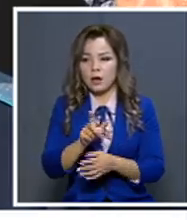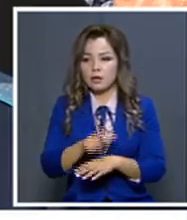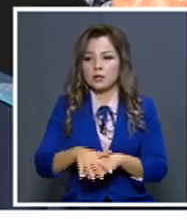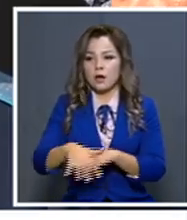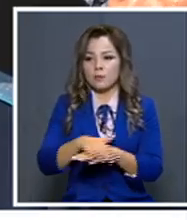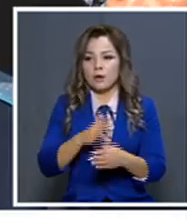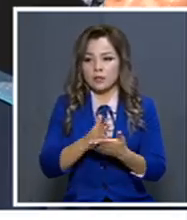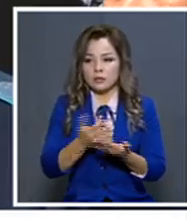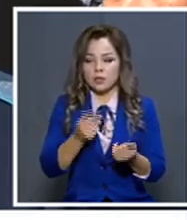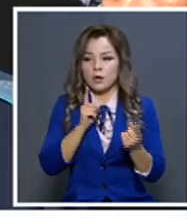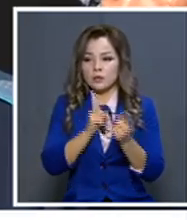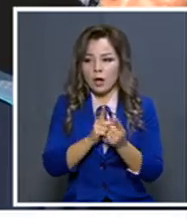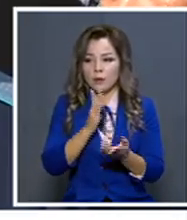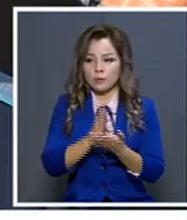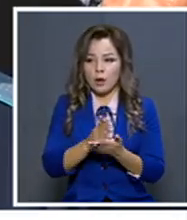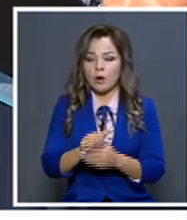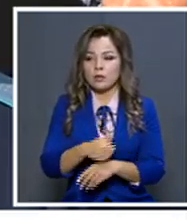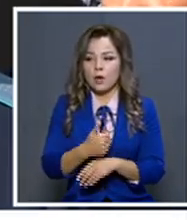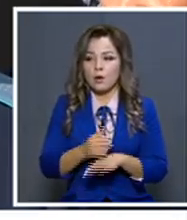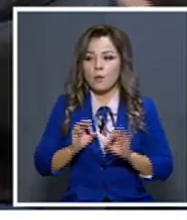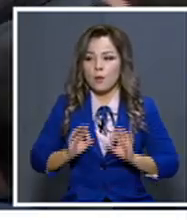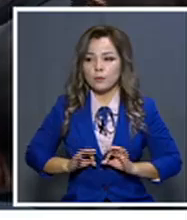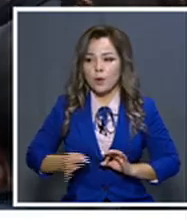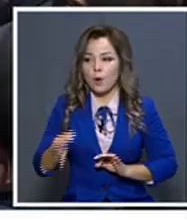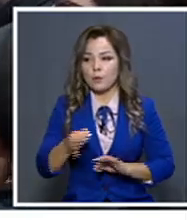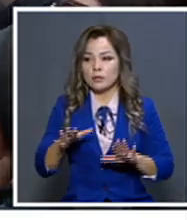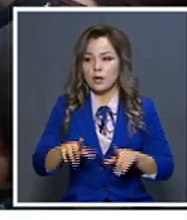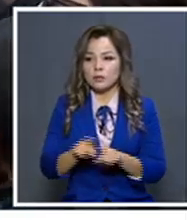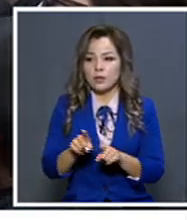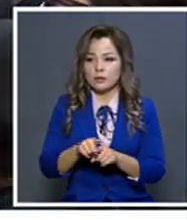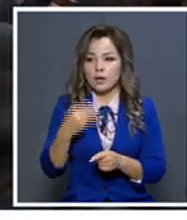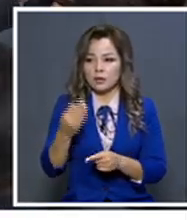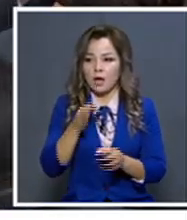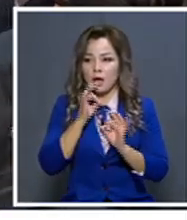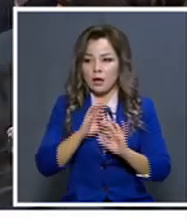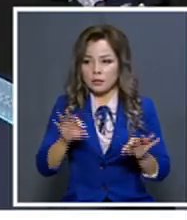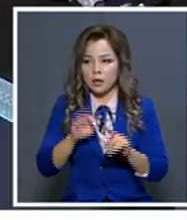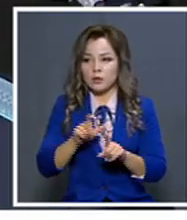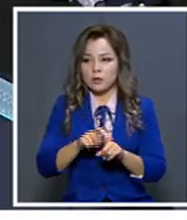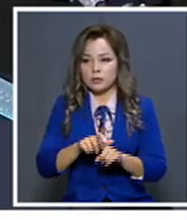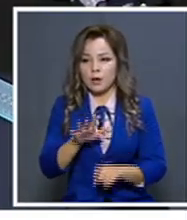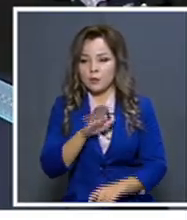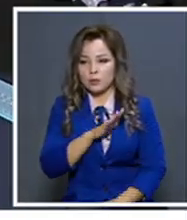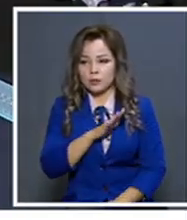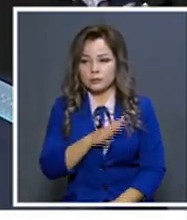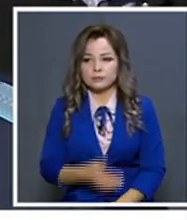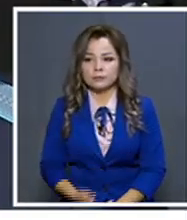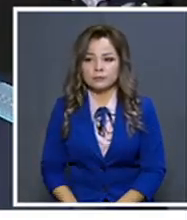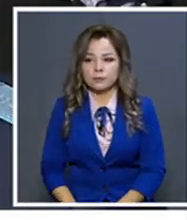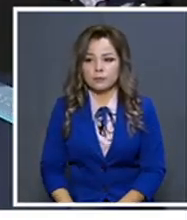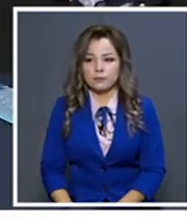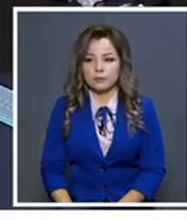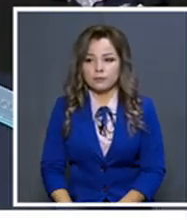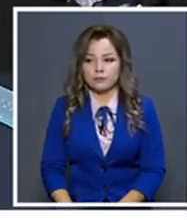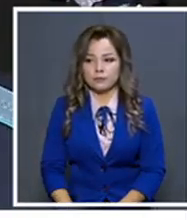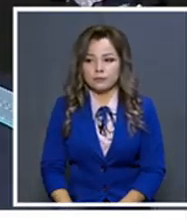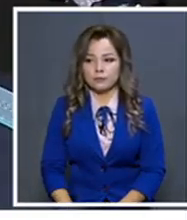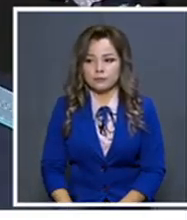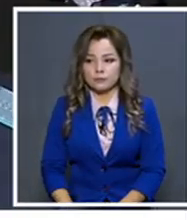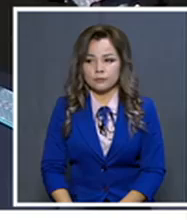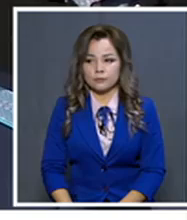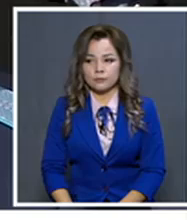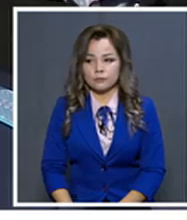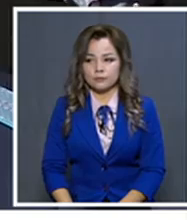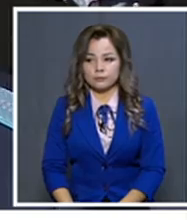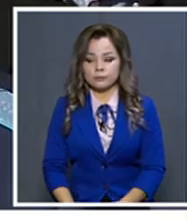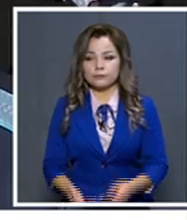облыс прокурорының орынбасары шықты. Ол жиналғандарға істі бақылауына алатынын айтты. Вы можете обратиться официально, мы изучим и это